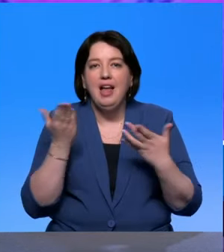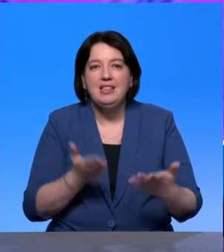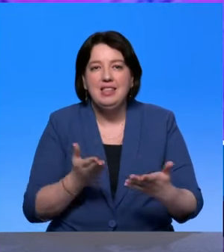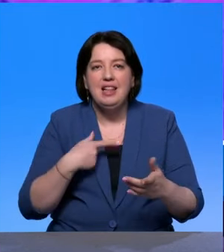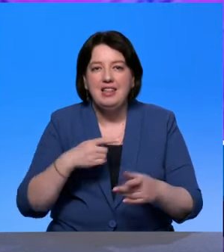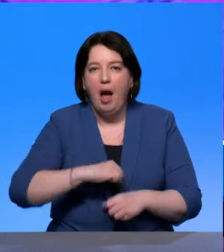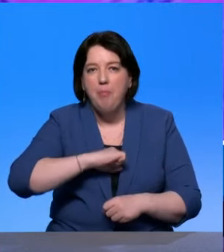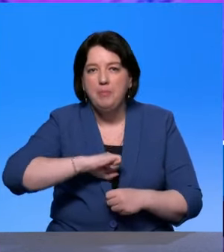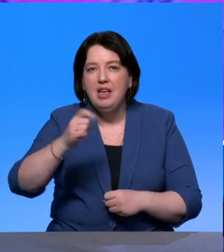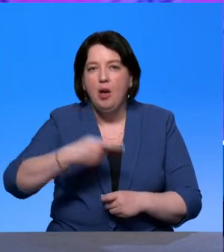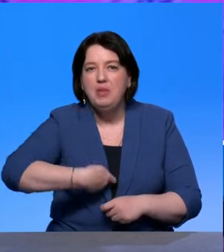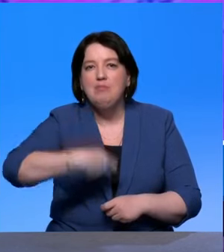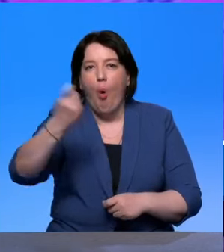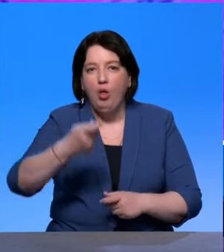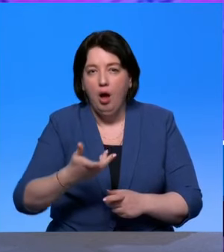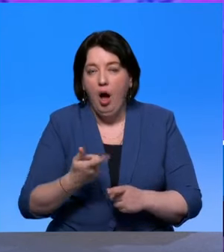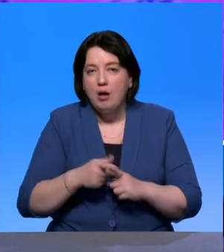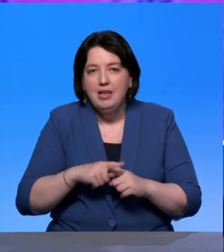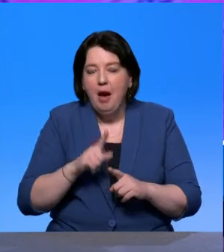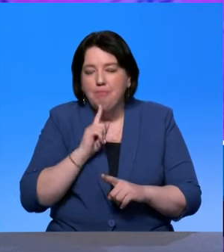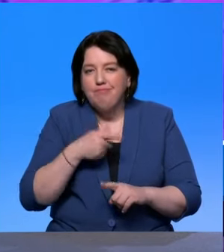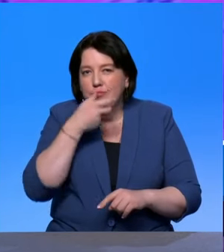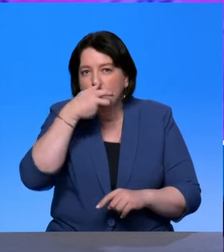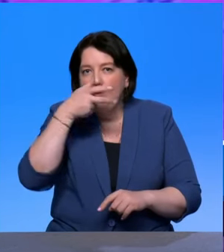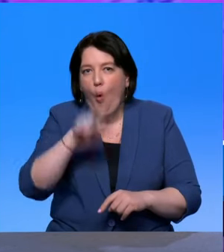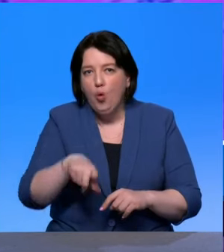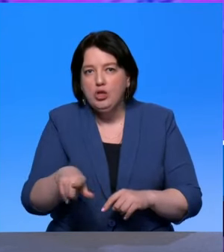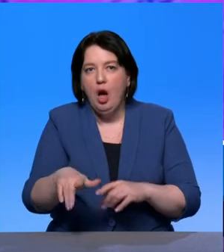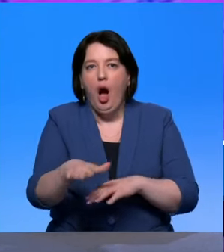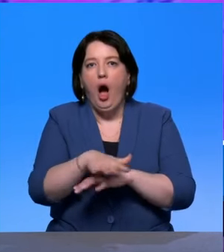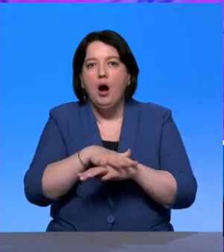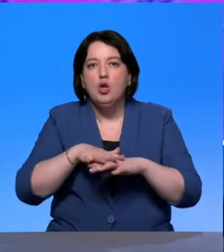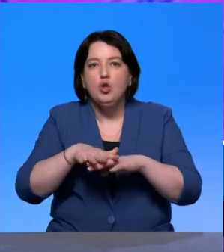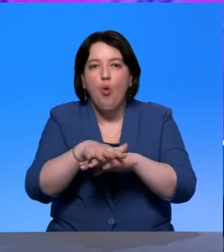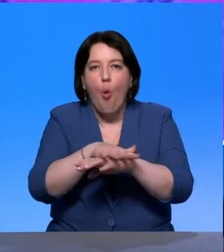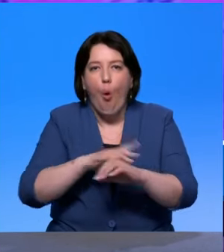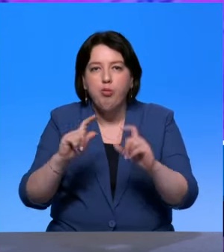показалось так скучно. Вот огромный